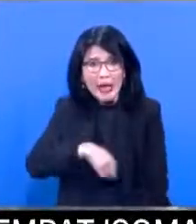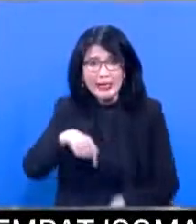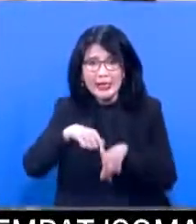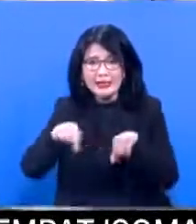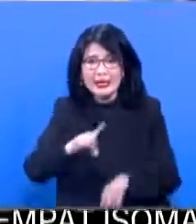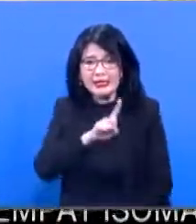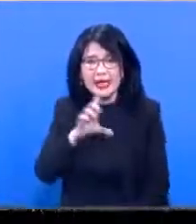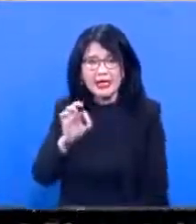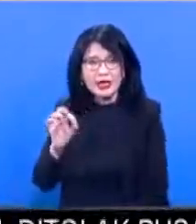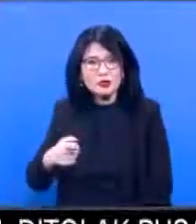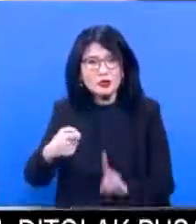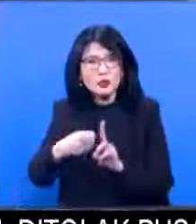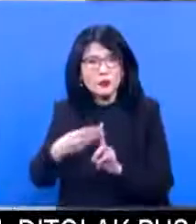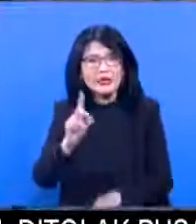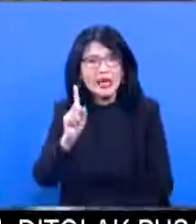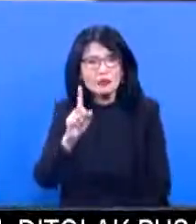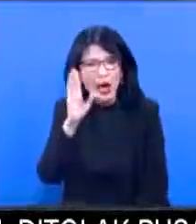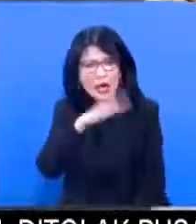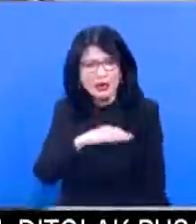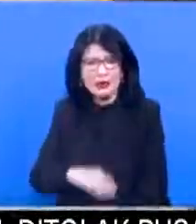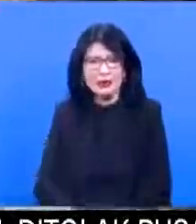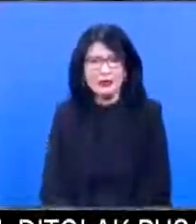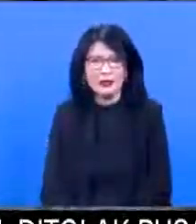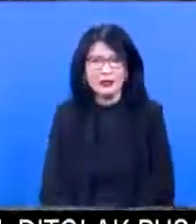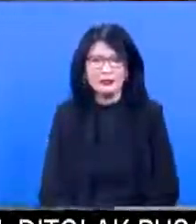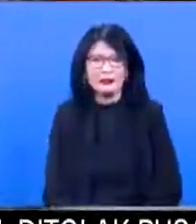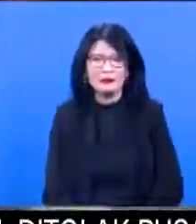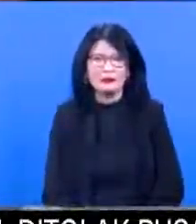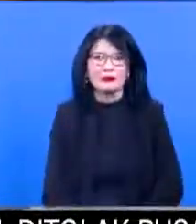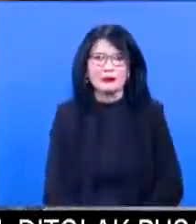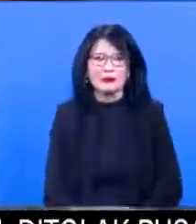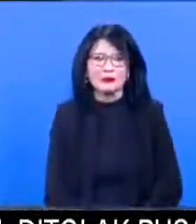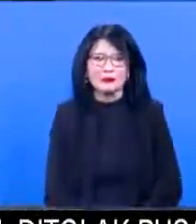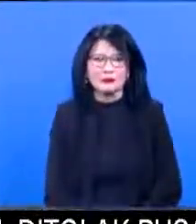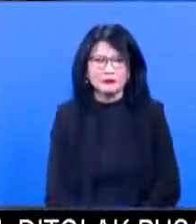hingga 100 kubik per hari. Tim Liputan, CNN Indonesia.